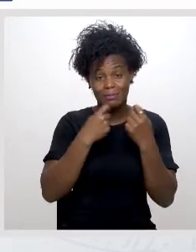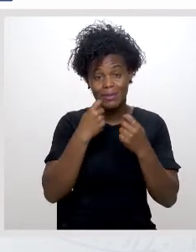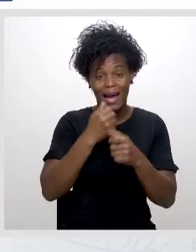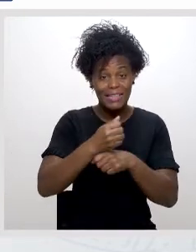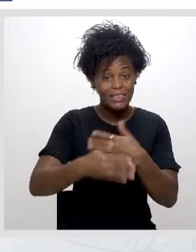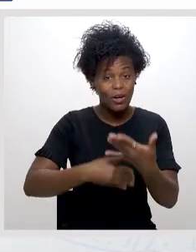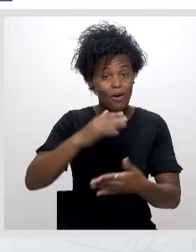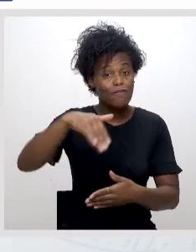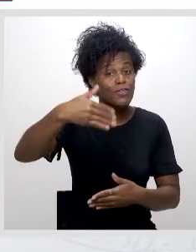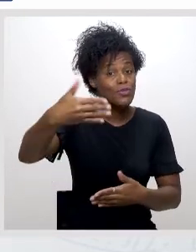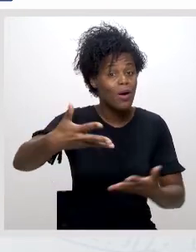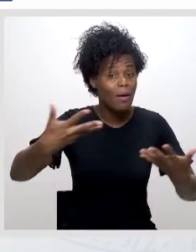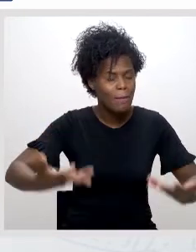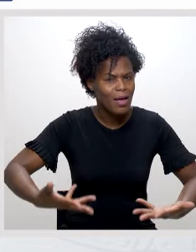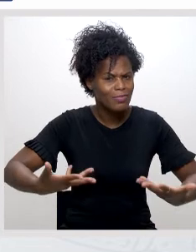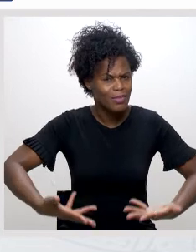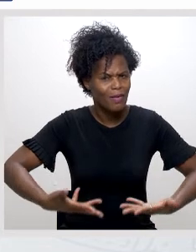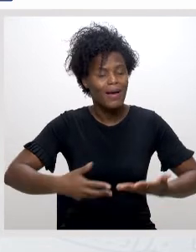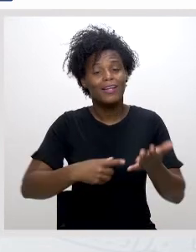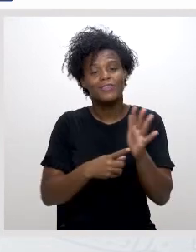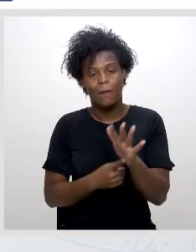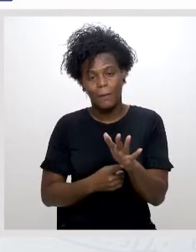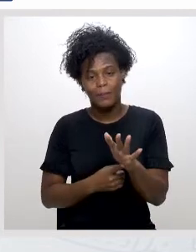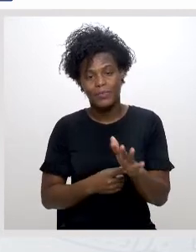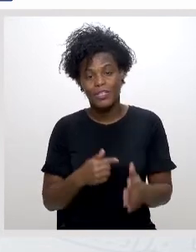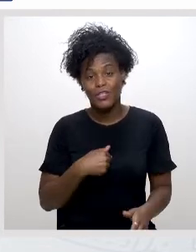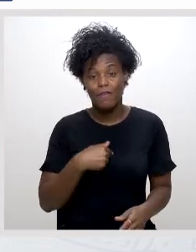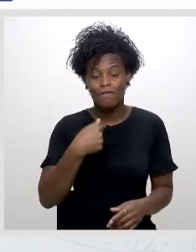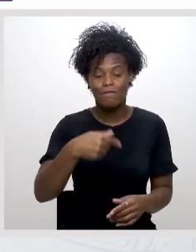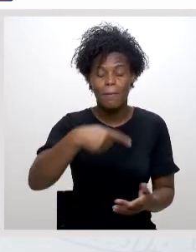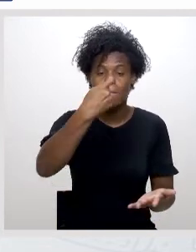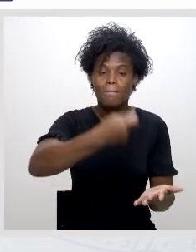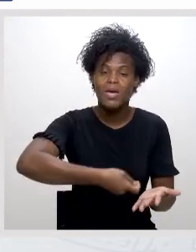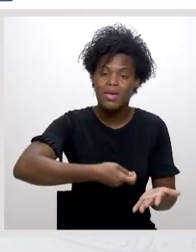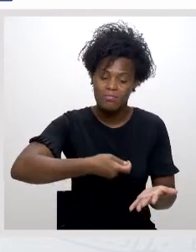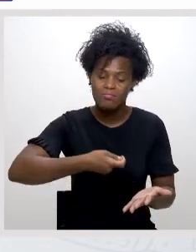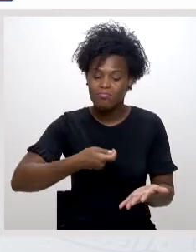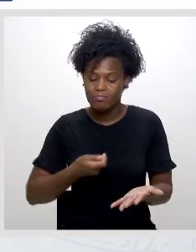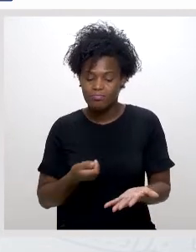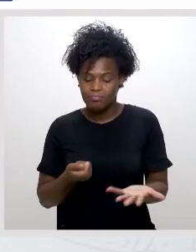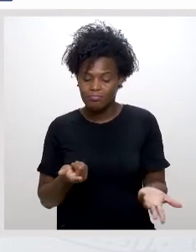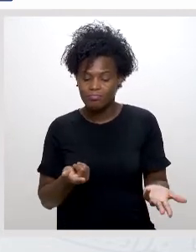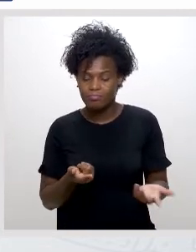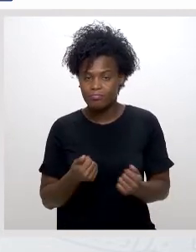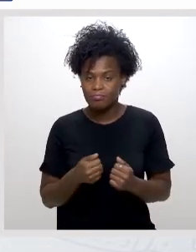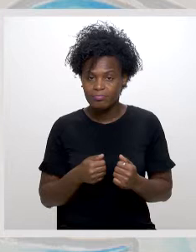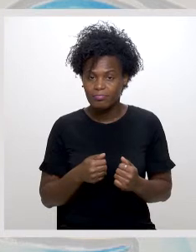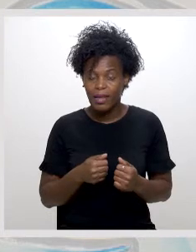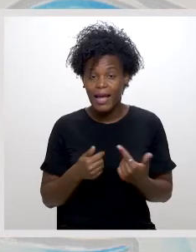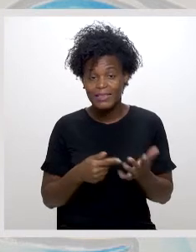le futur immédiat. Exemple, je vais payer l'addition. Donc, tu peux voir, les